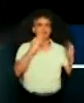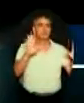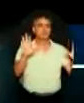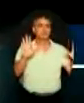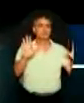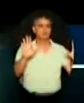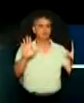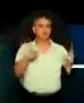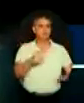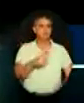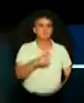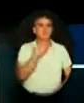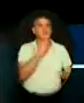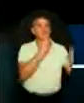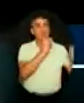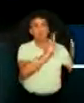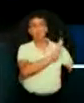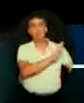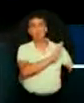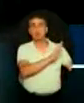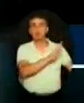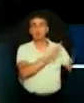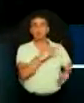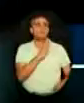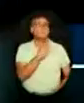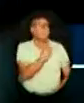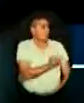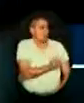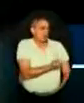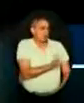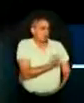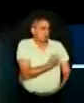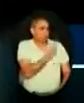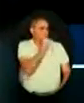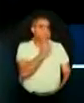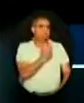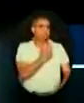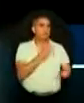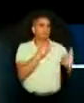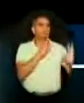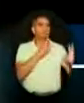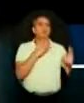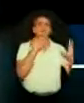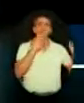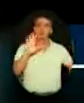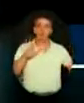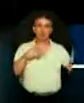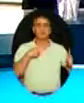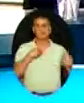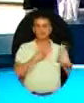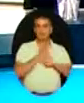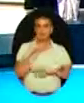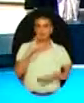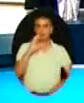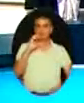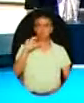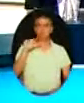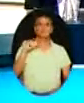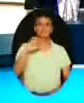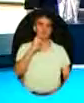פיגועים? תודה רבה. מי אמר? מי אמר? לא, אני לא יודע. אני שואל, אני מחכה. תודה, אני רוצה לפנות לקבל.